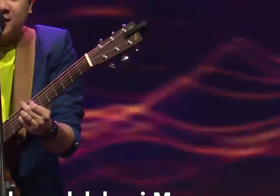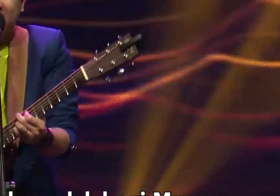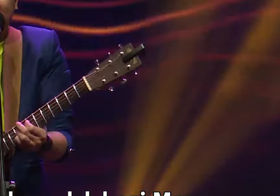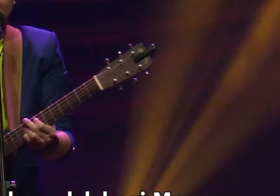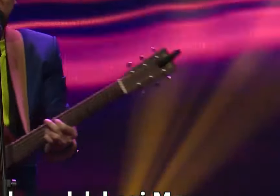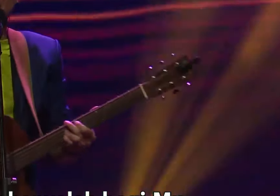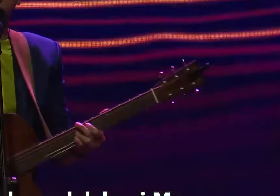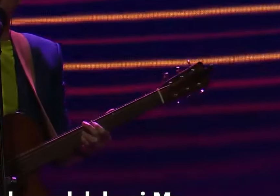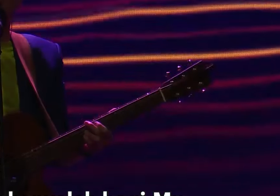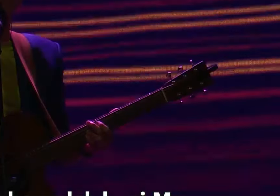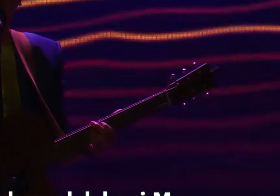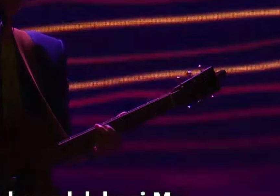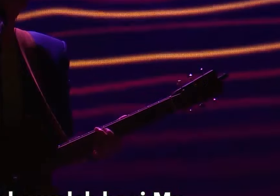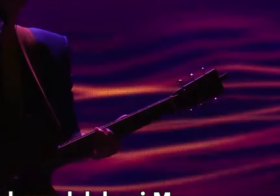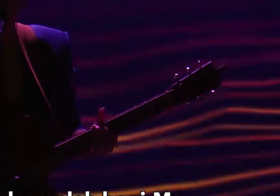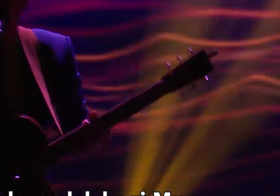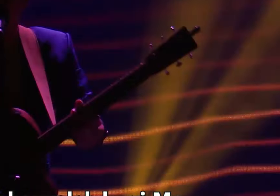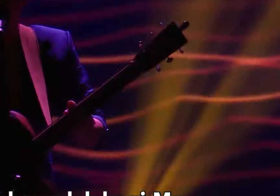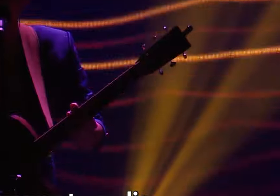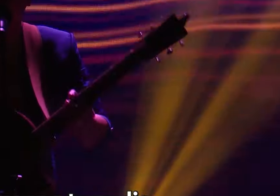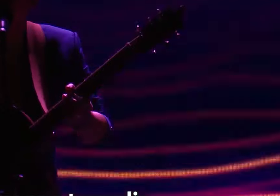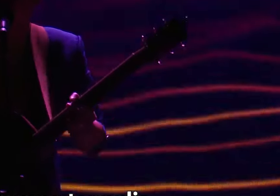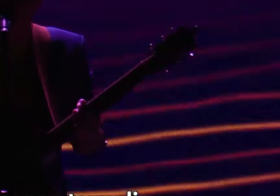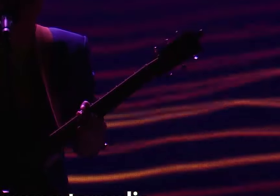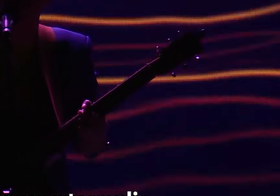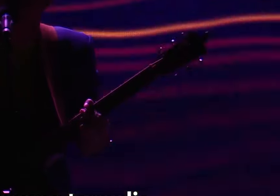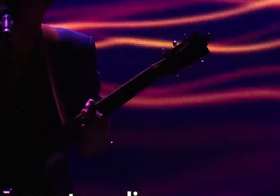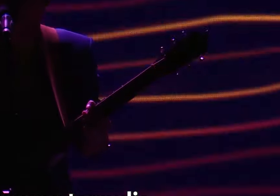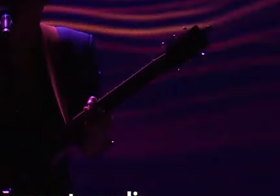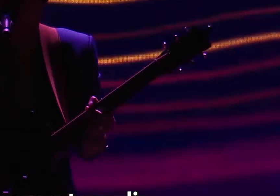terbaik, hanyalah bagi-Mu.